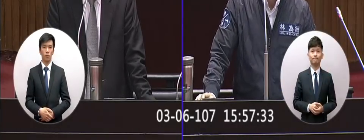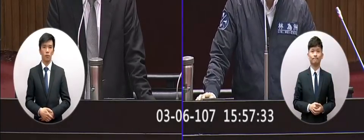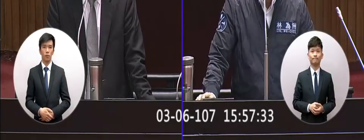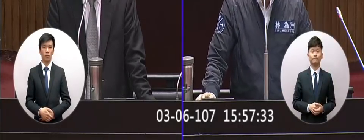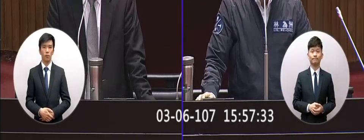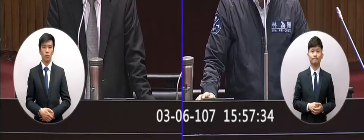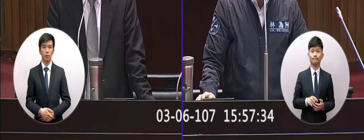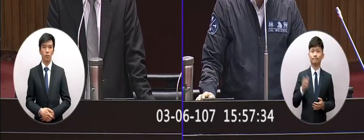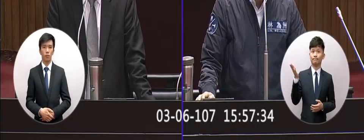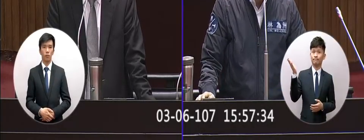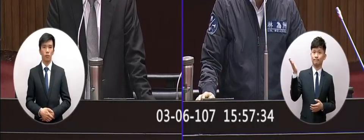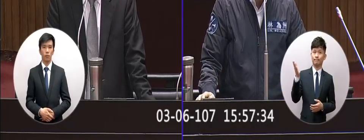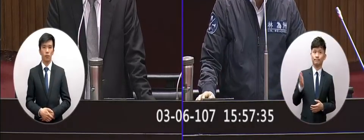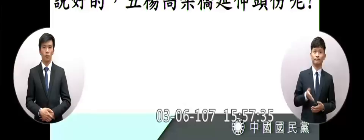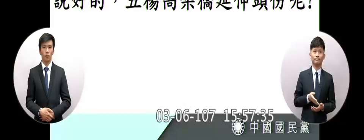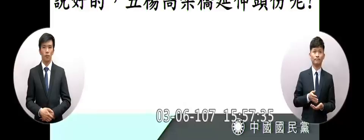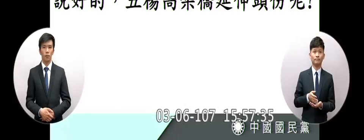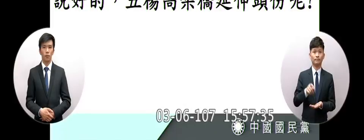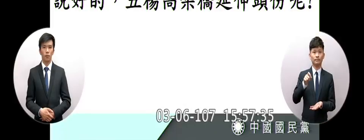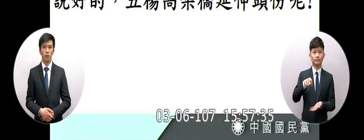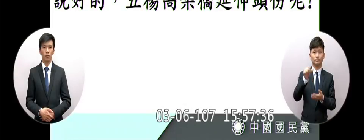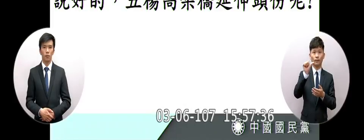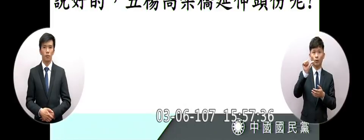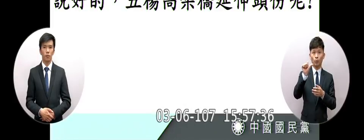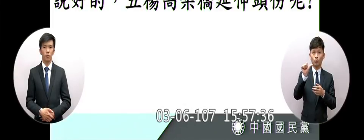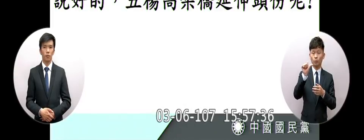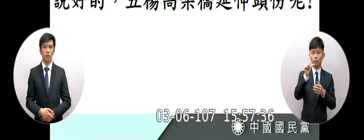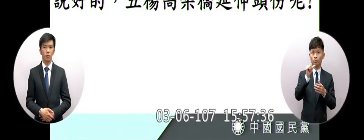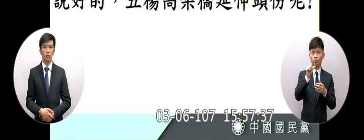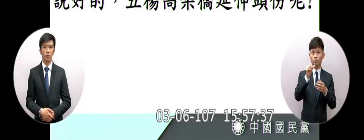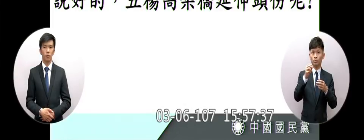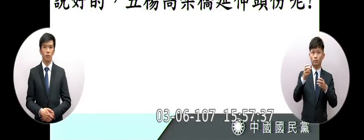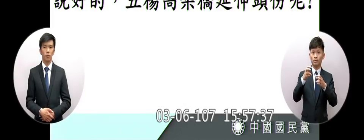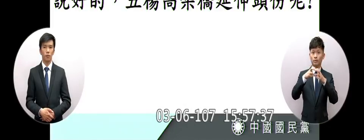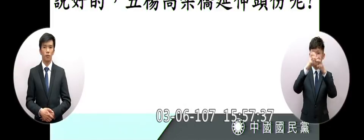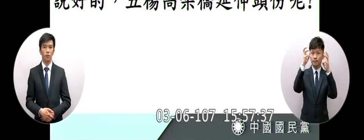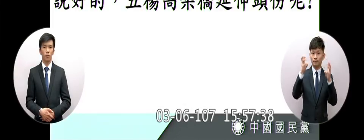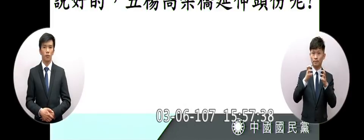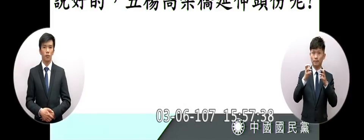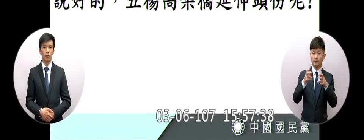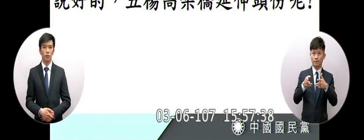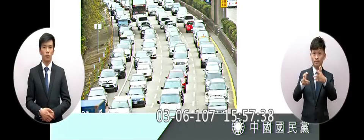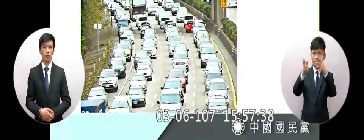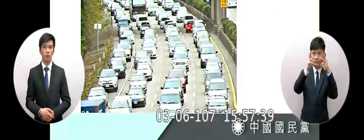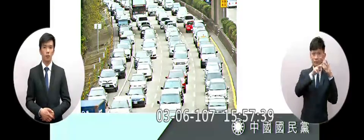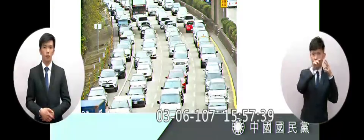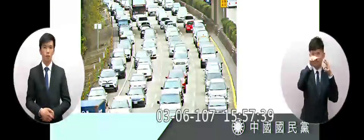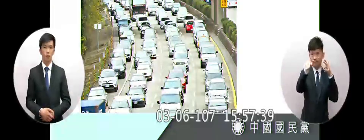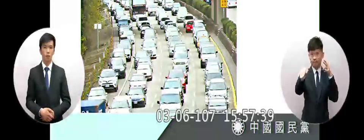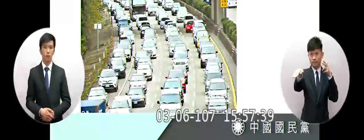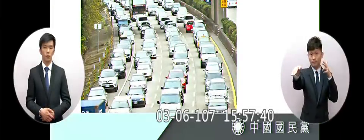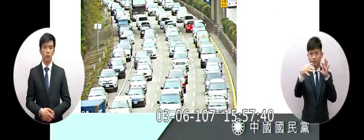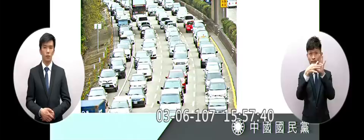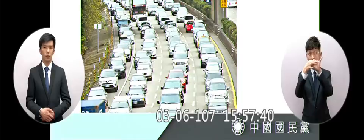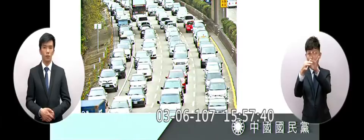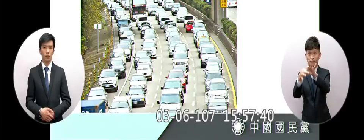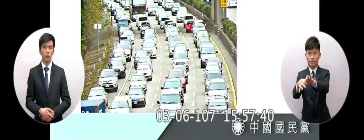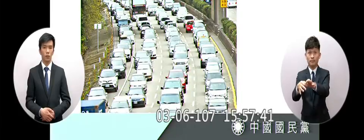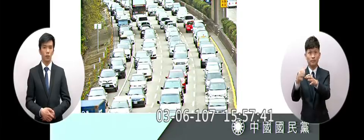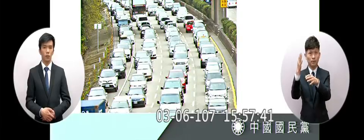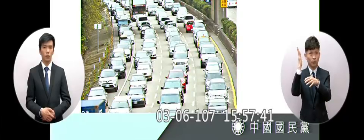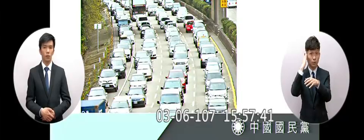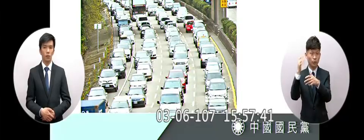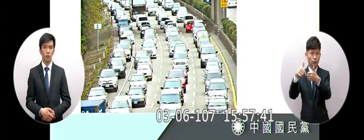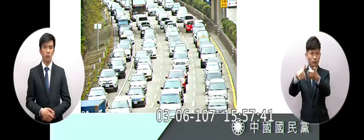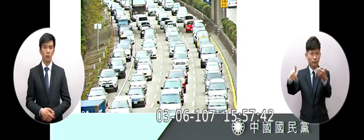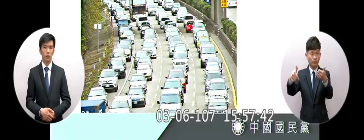这个叫做说好的五羊高架桥延伸头份。好，下一页。这